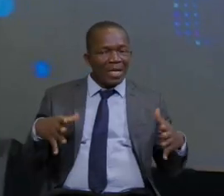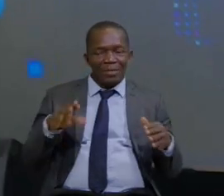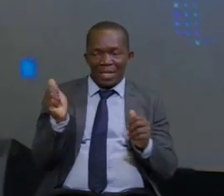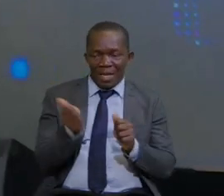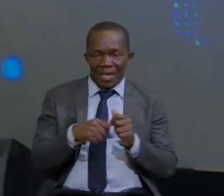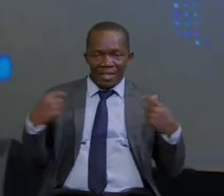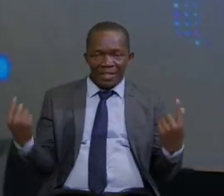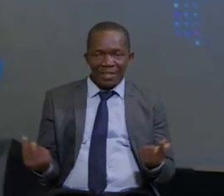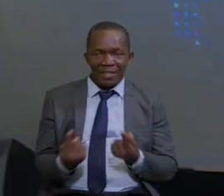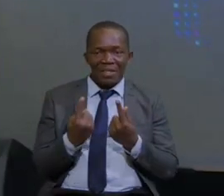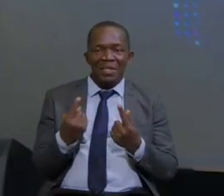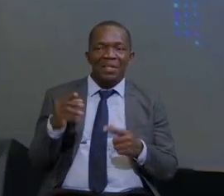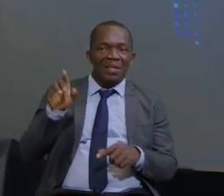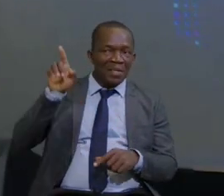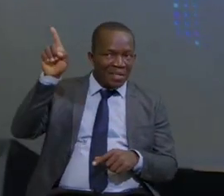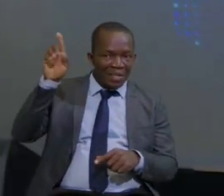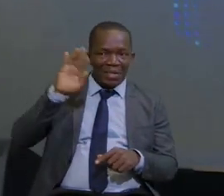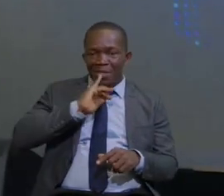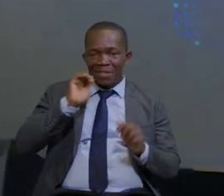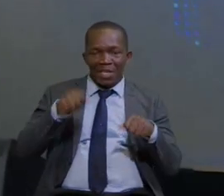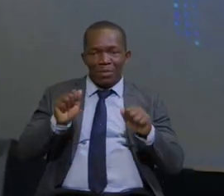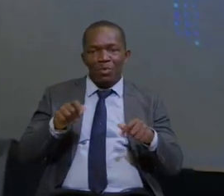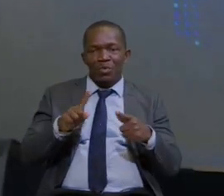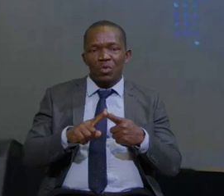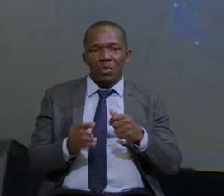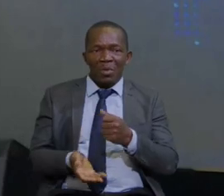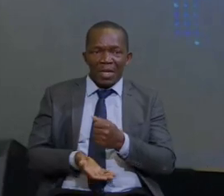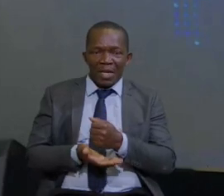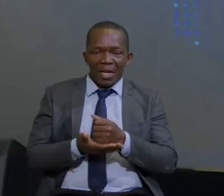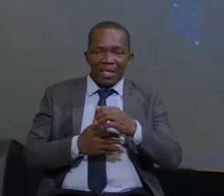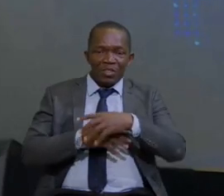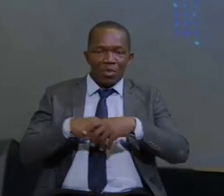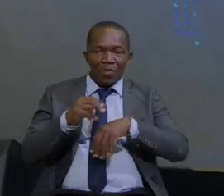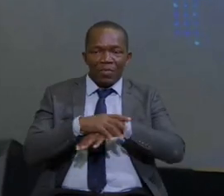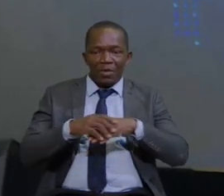sont tentés. Tu fais face à la tentation,